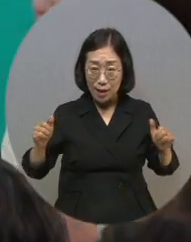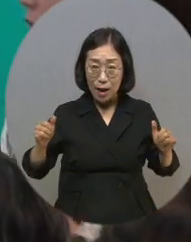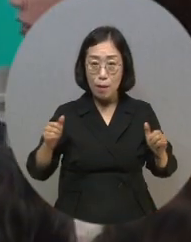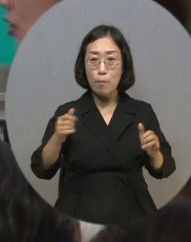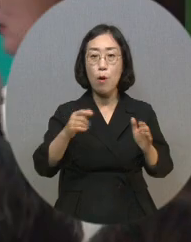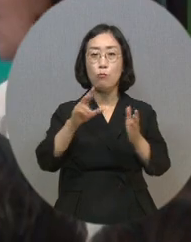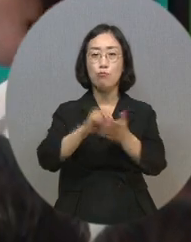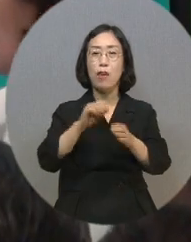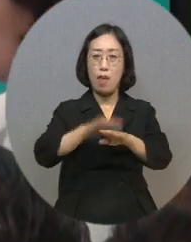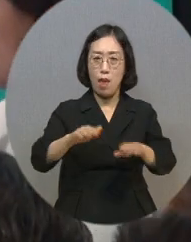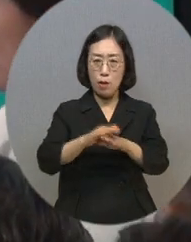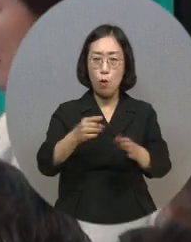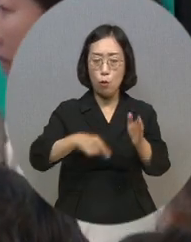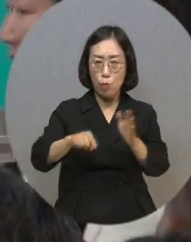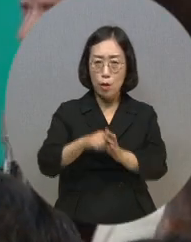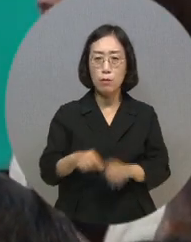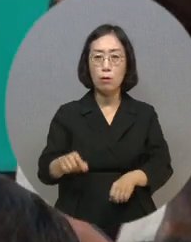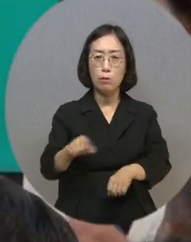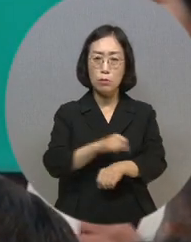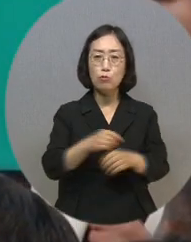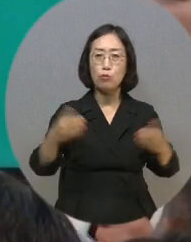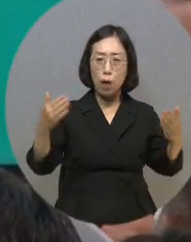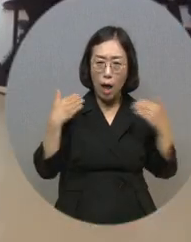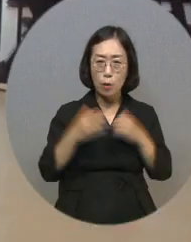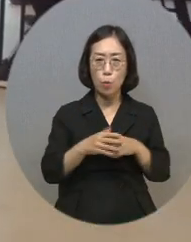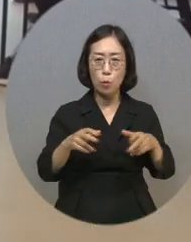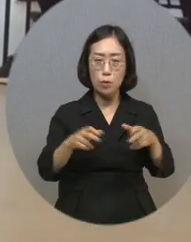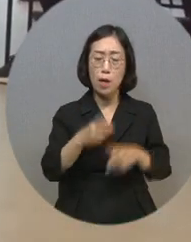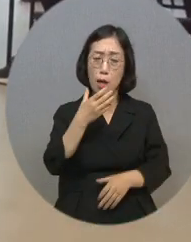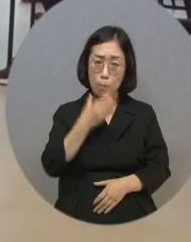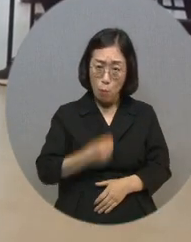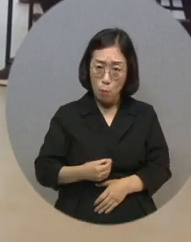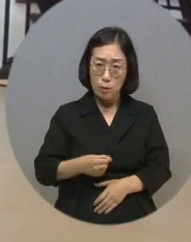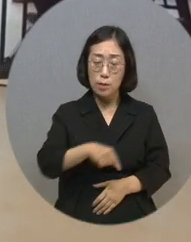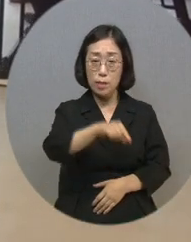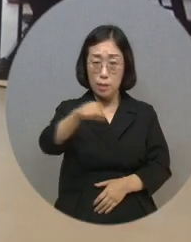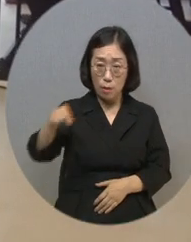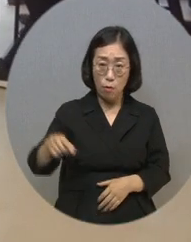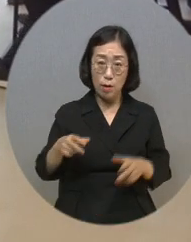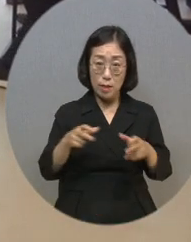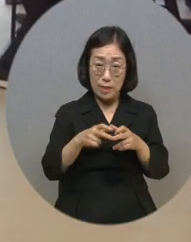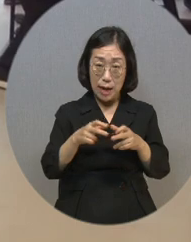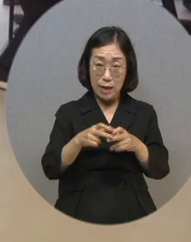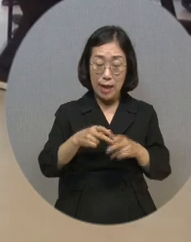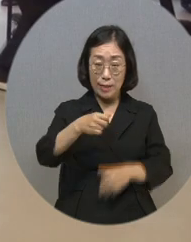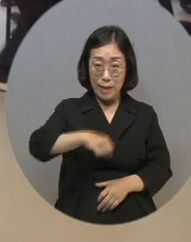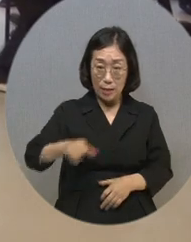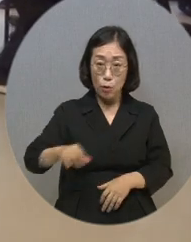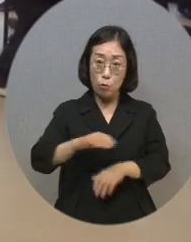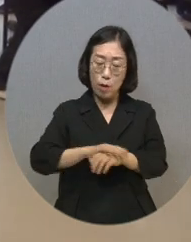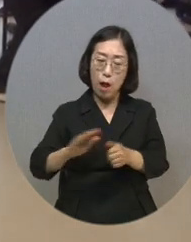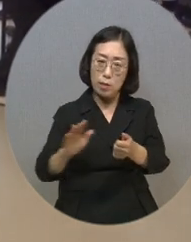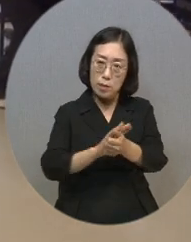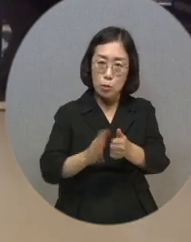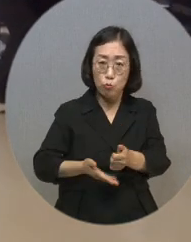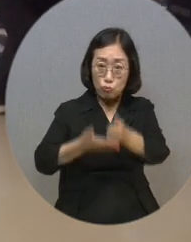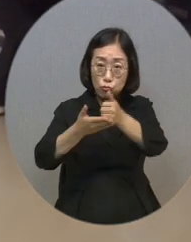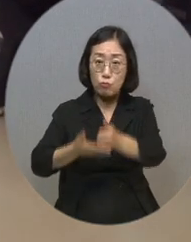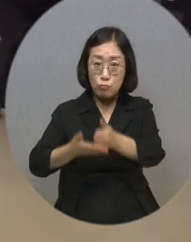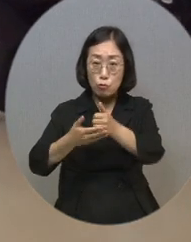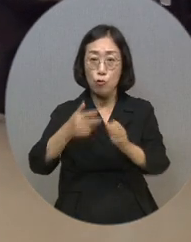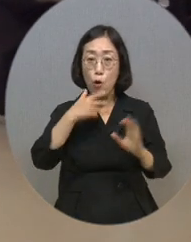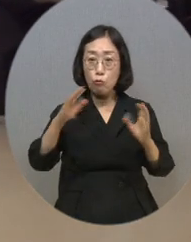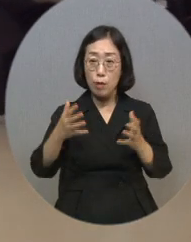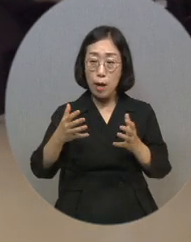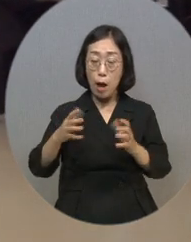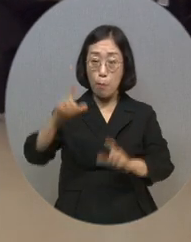이어 특수학교, 장애인 복지의 방향은 장애 자녀가 사람 대우를 받는 영국 교민들의 삶,